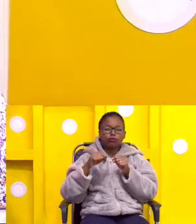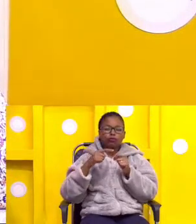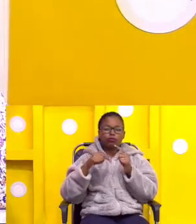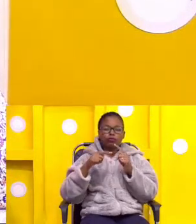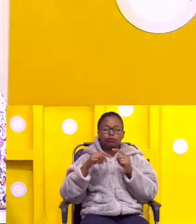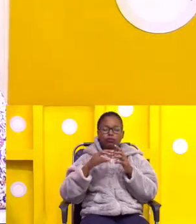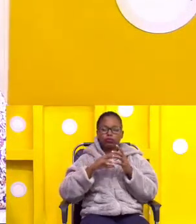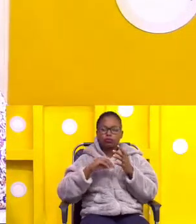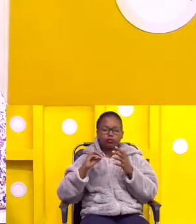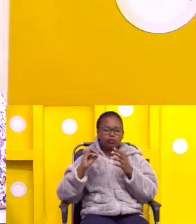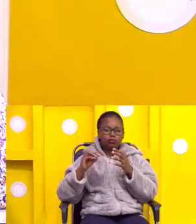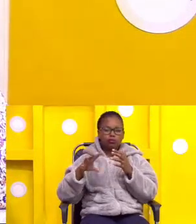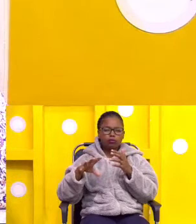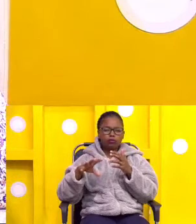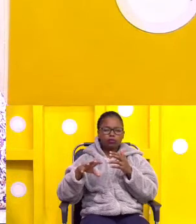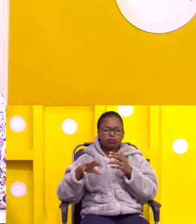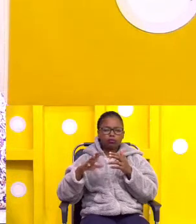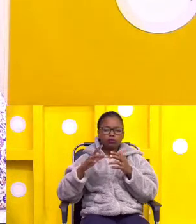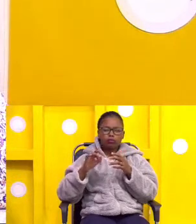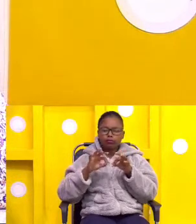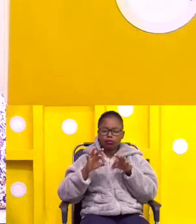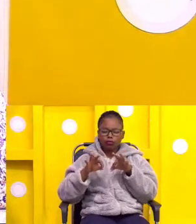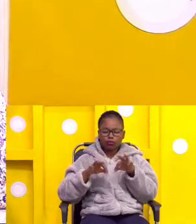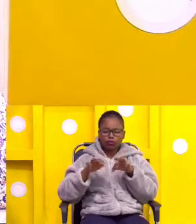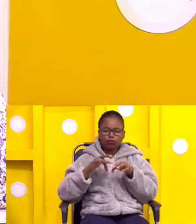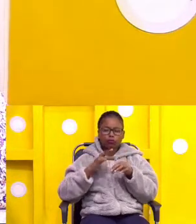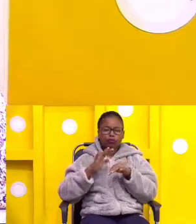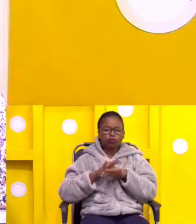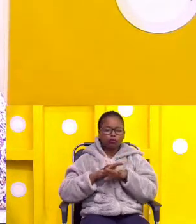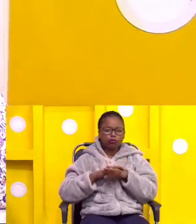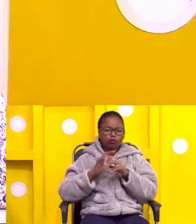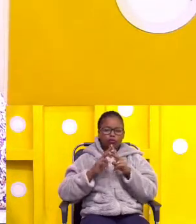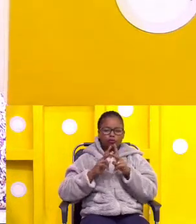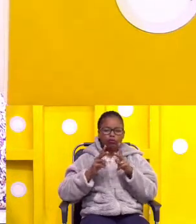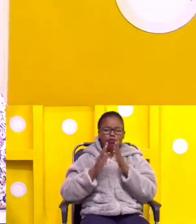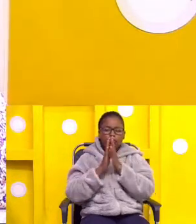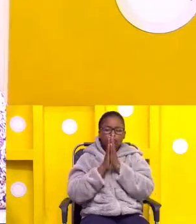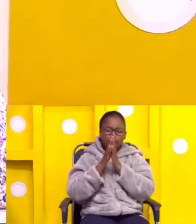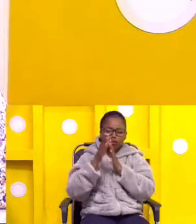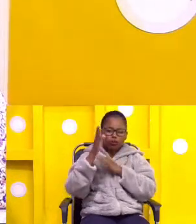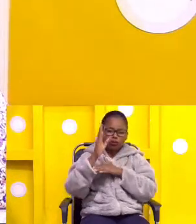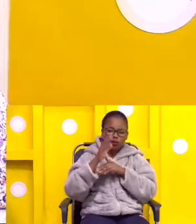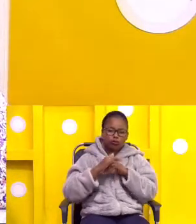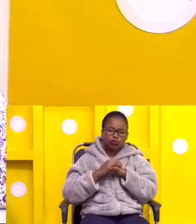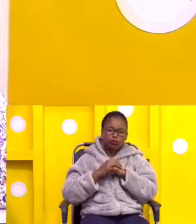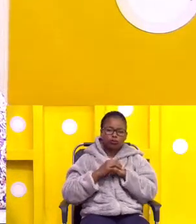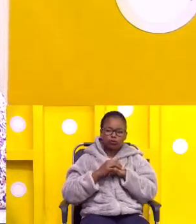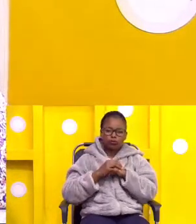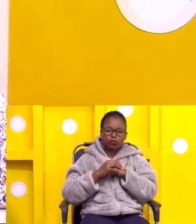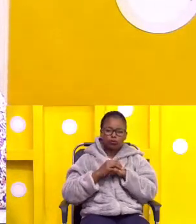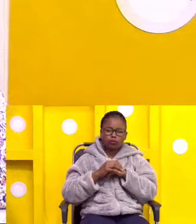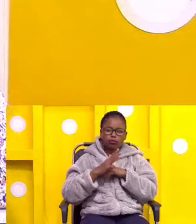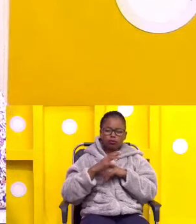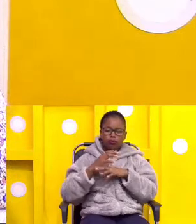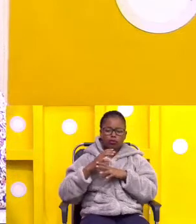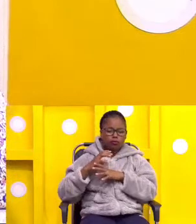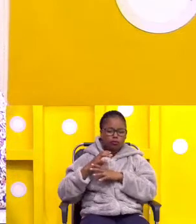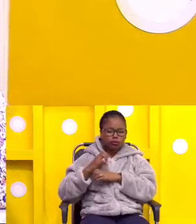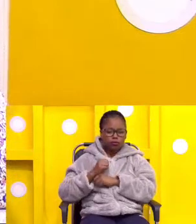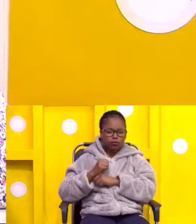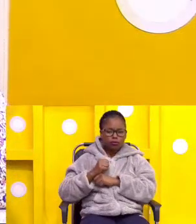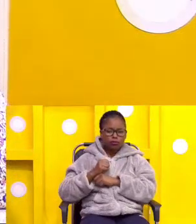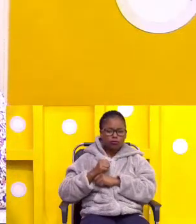gai. Agigo talidi yora iwa wega muno. Mwadhani alogo osho. Dokaneho ke kidu ona